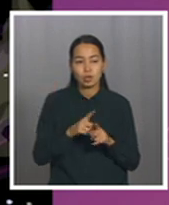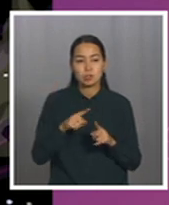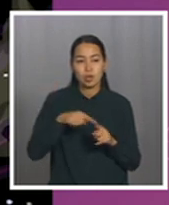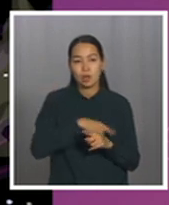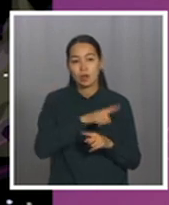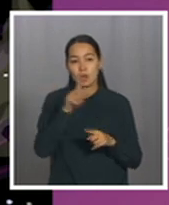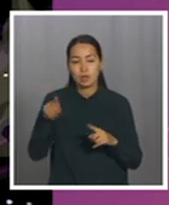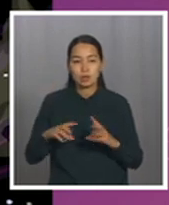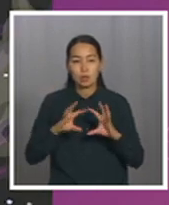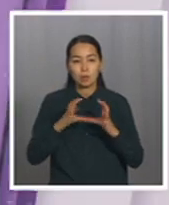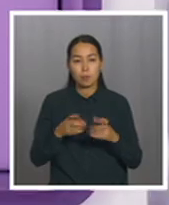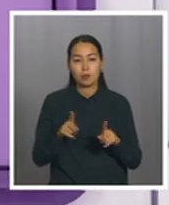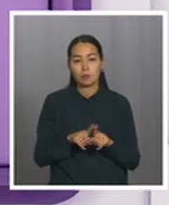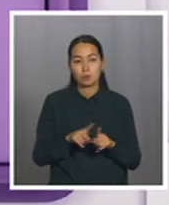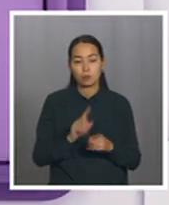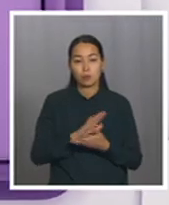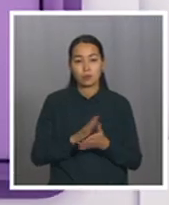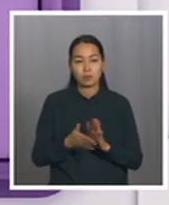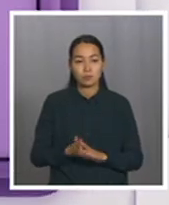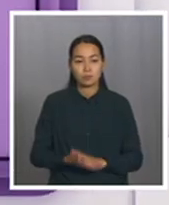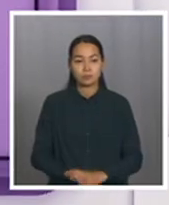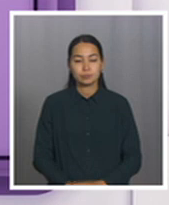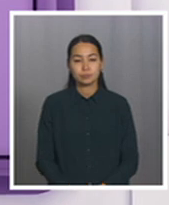планеталар жағдайында қолданады.